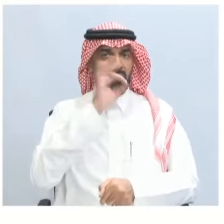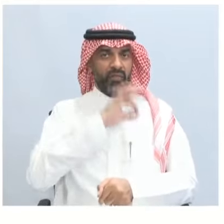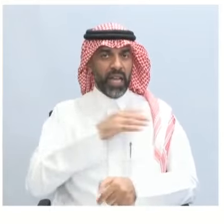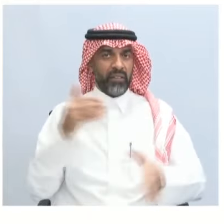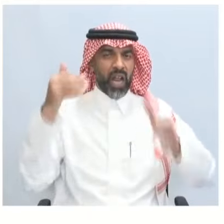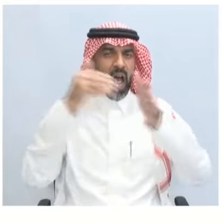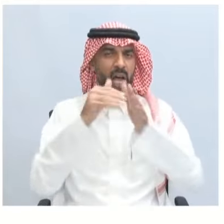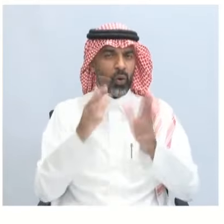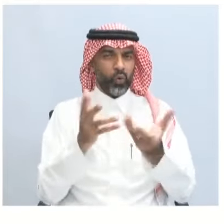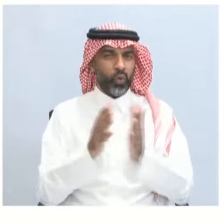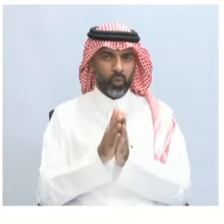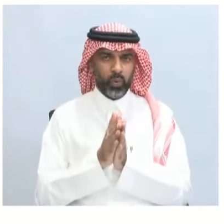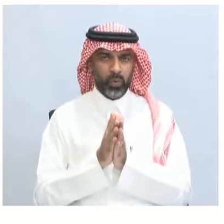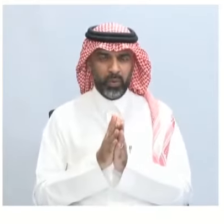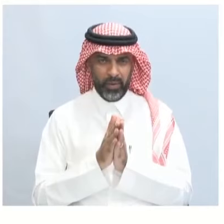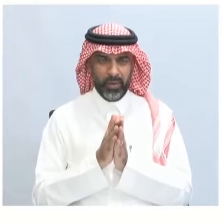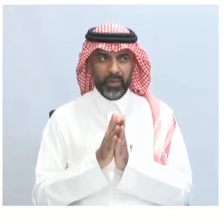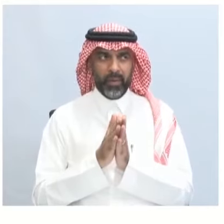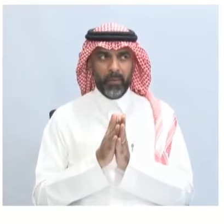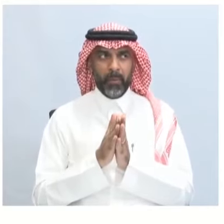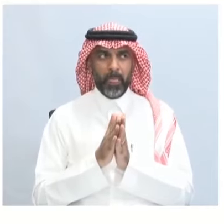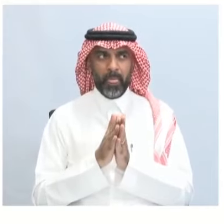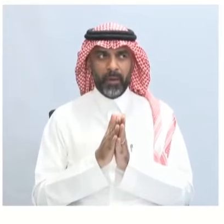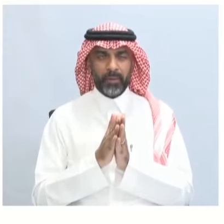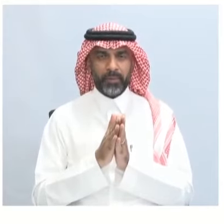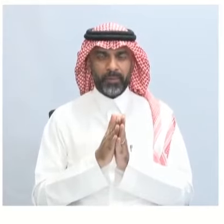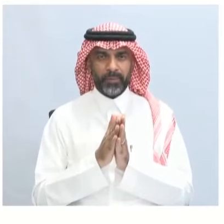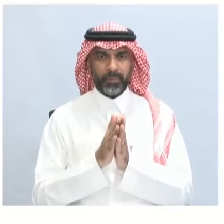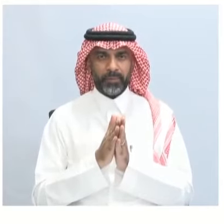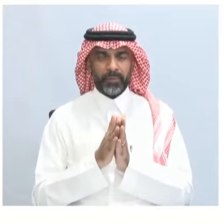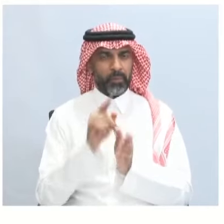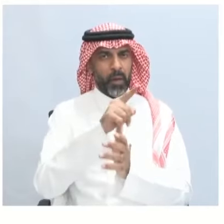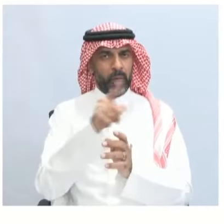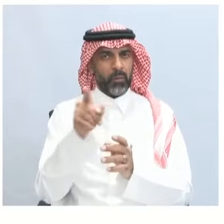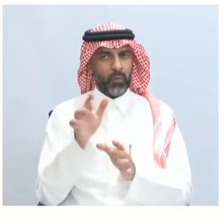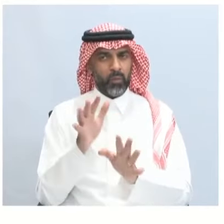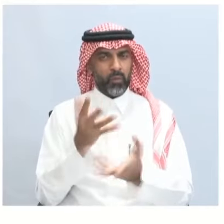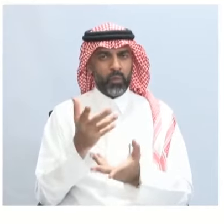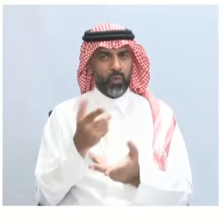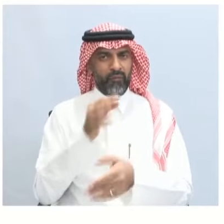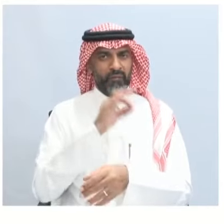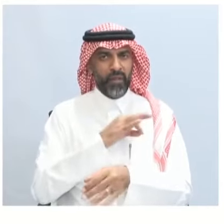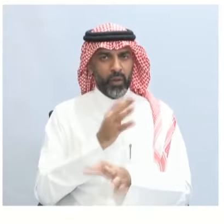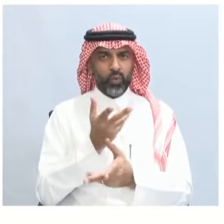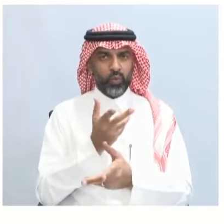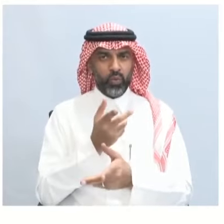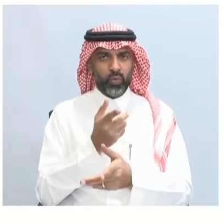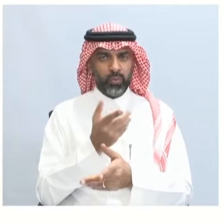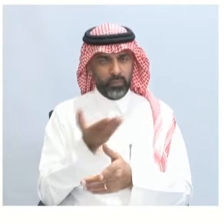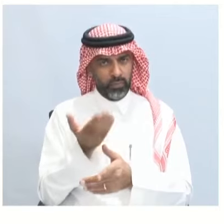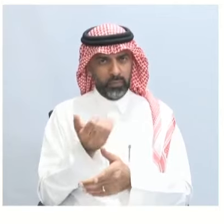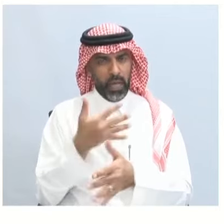في الاخره بعدما حققت التوحيد في الدنيا من يستطيع ان يقول لي ما هي النتائج